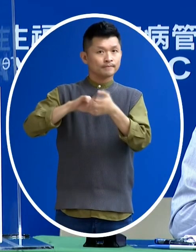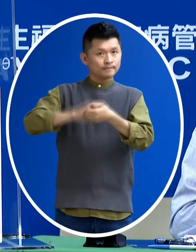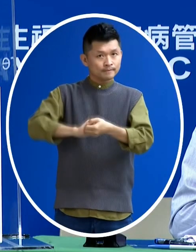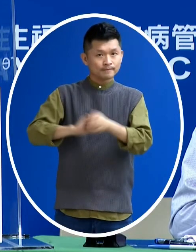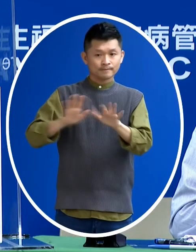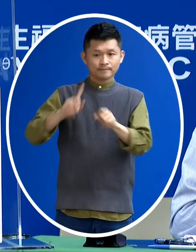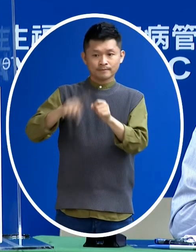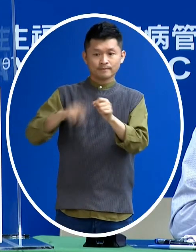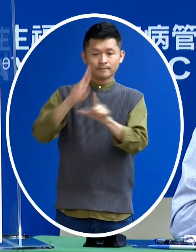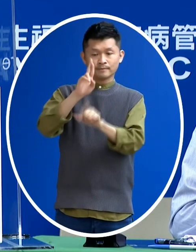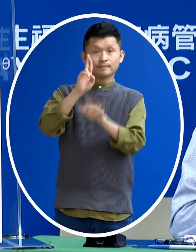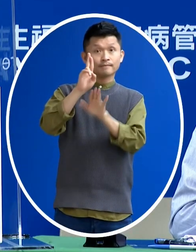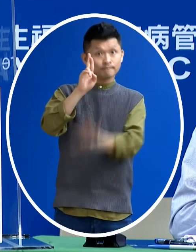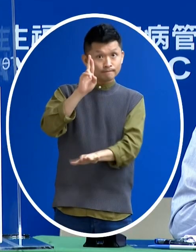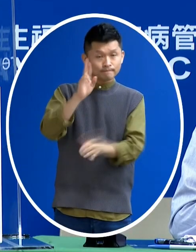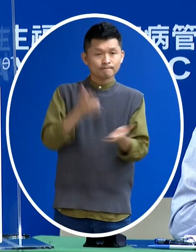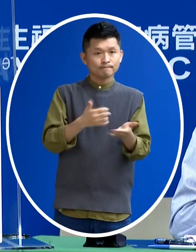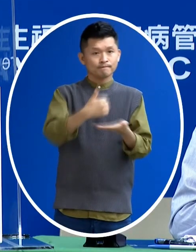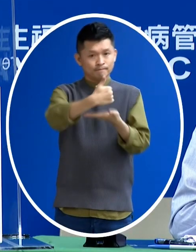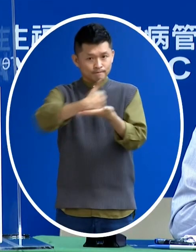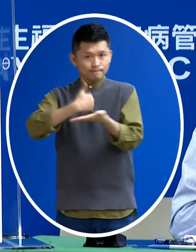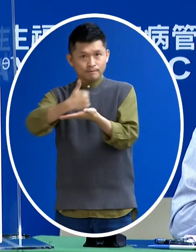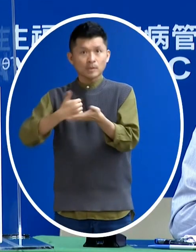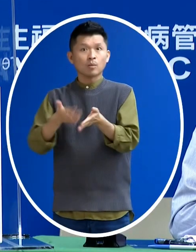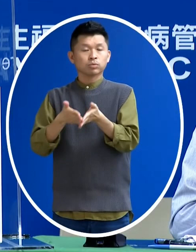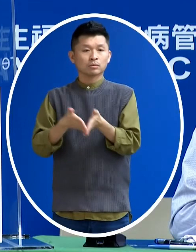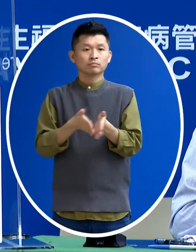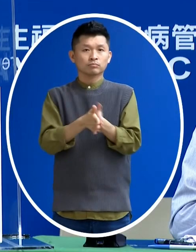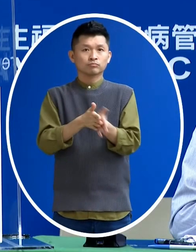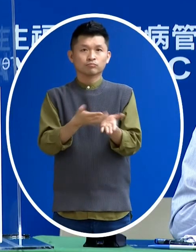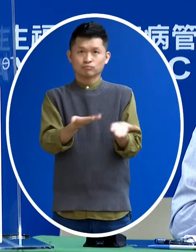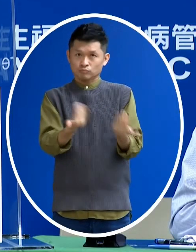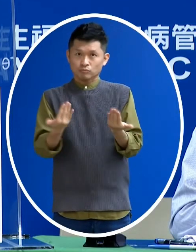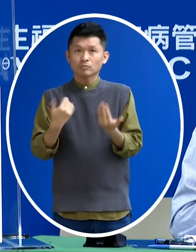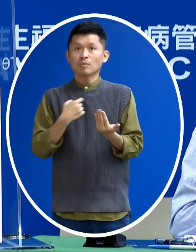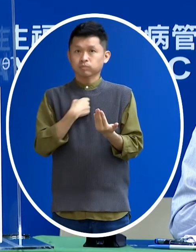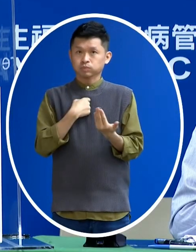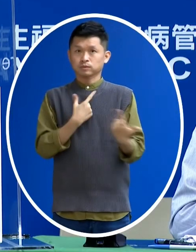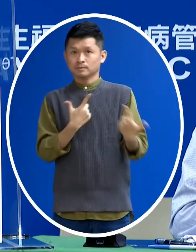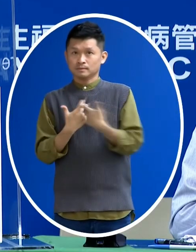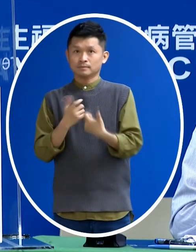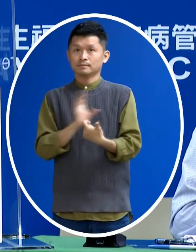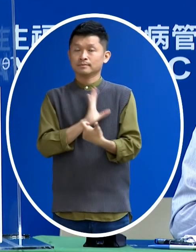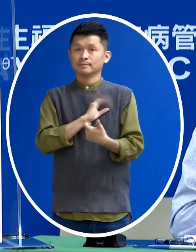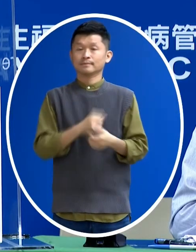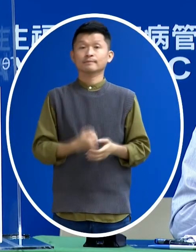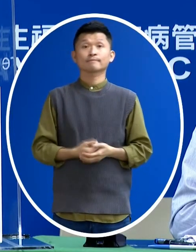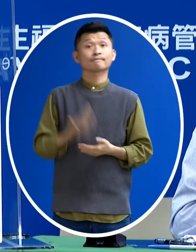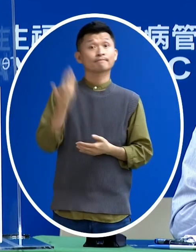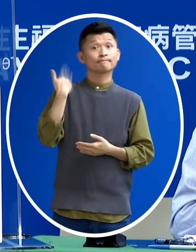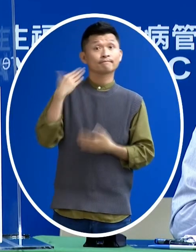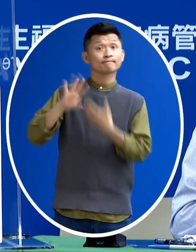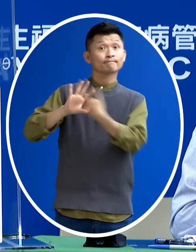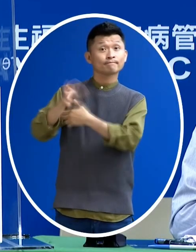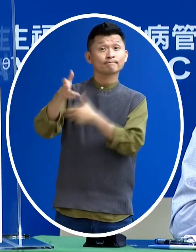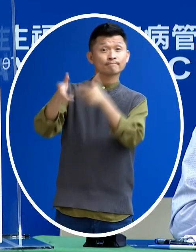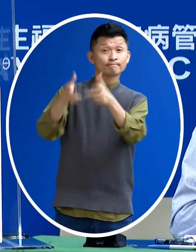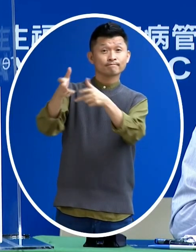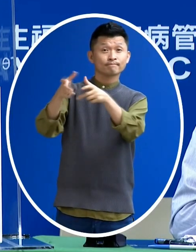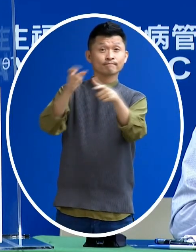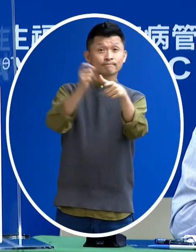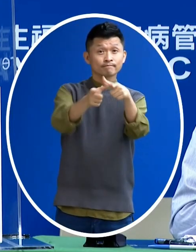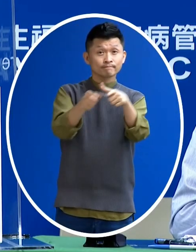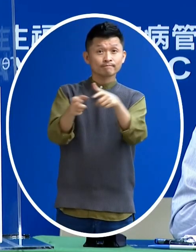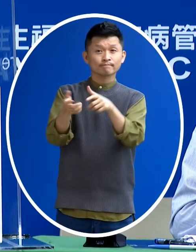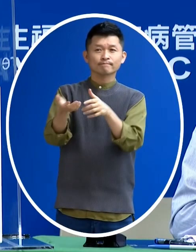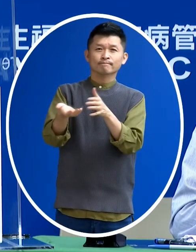底。哦，都要交货，所以交货的日期对我对他们有要求。好，那以往我们对其他国外厂商更